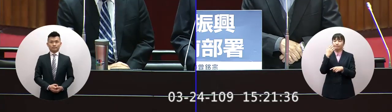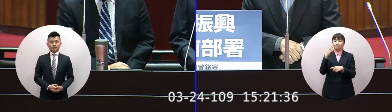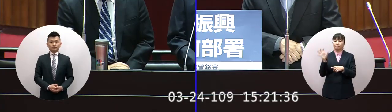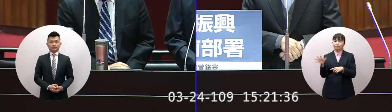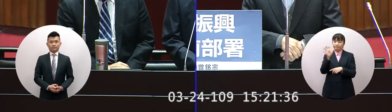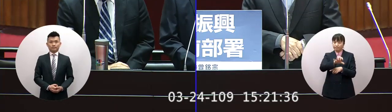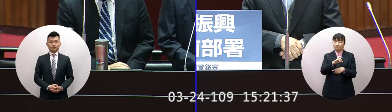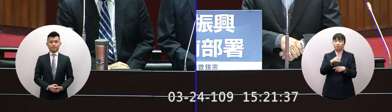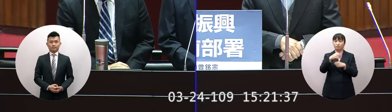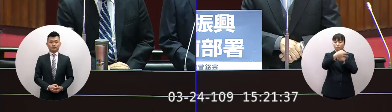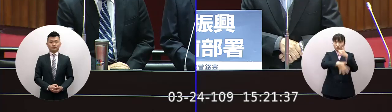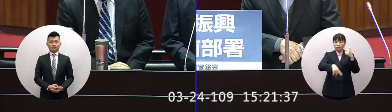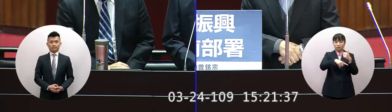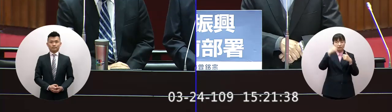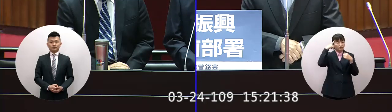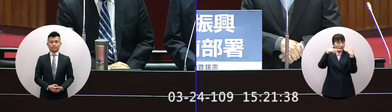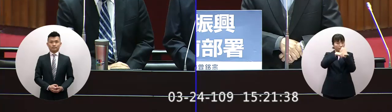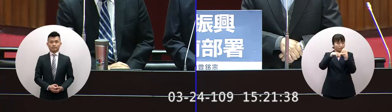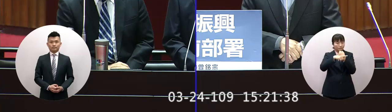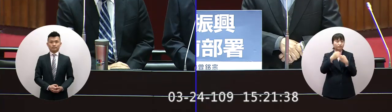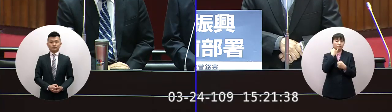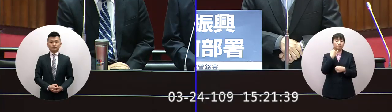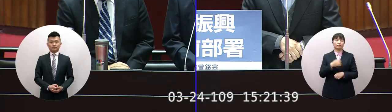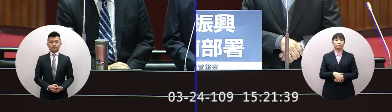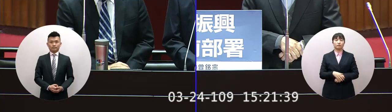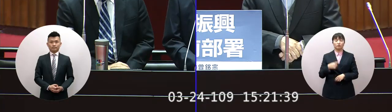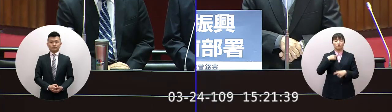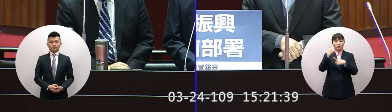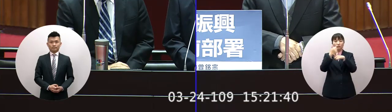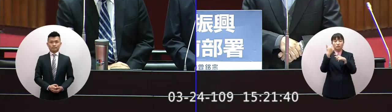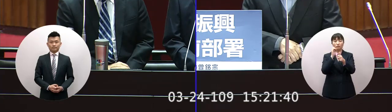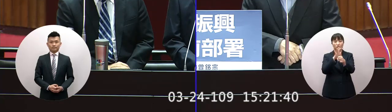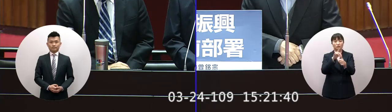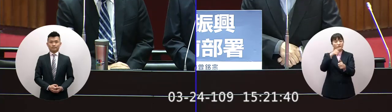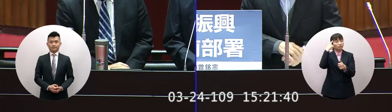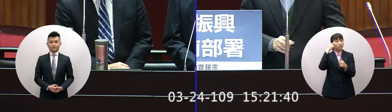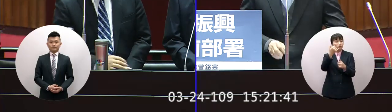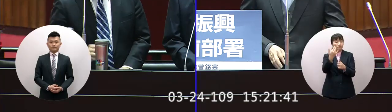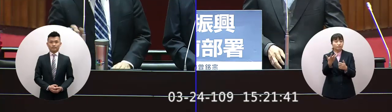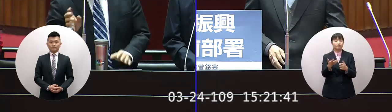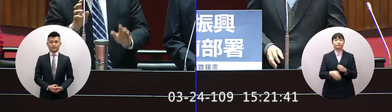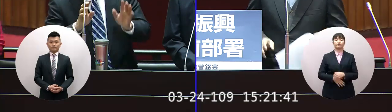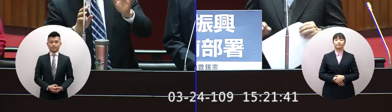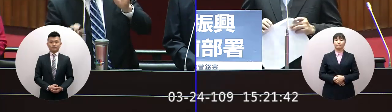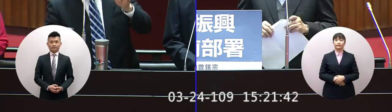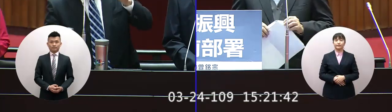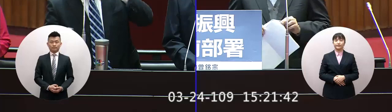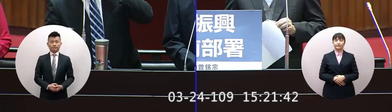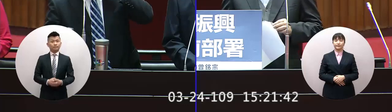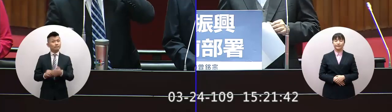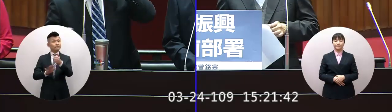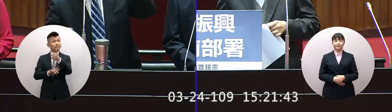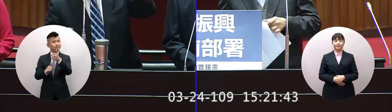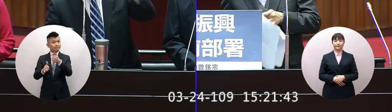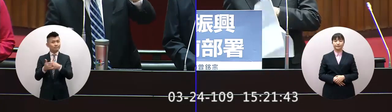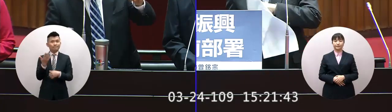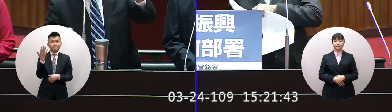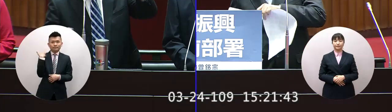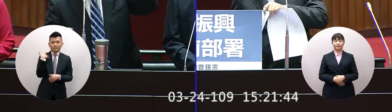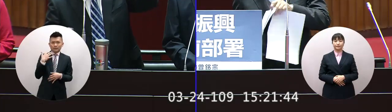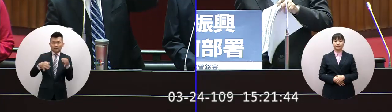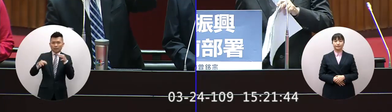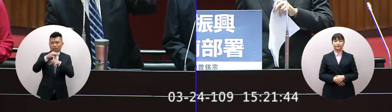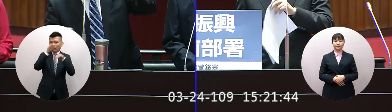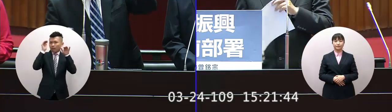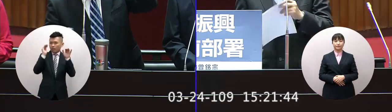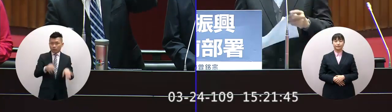请相关部会做研议，我这样的建议院长的看法怎么样？ 委员，这些东西金融海